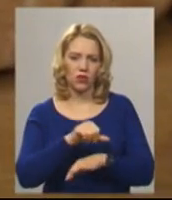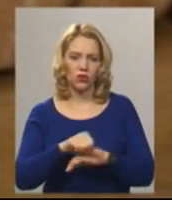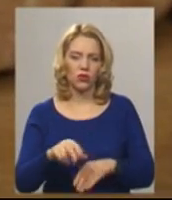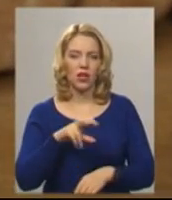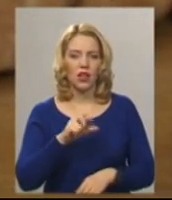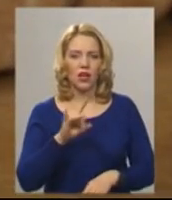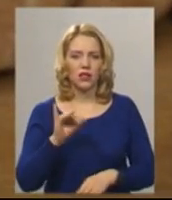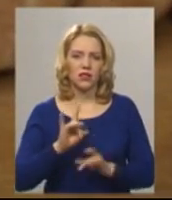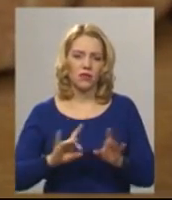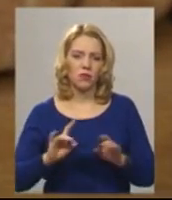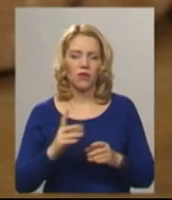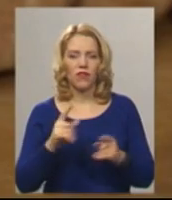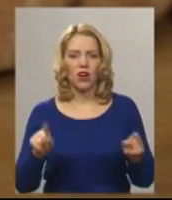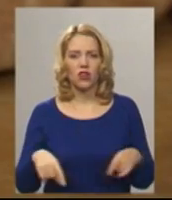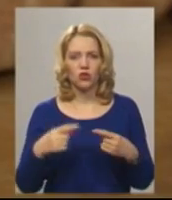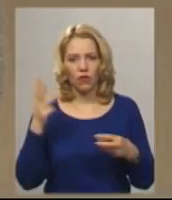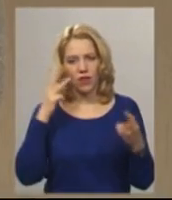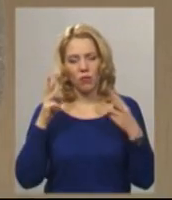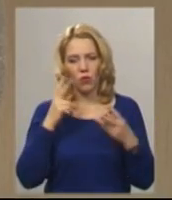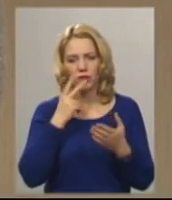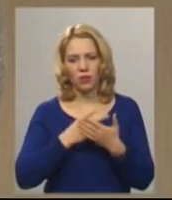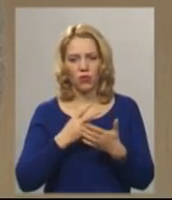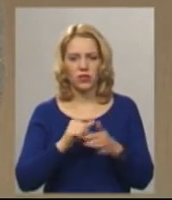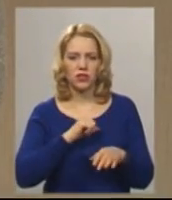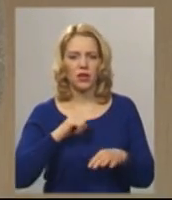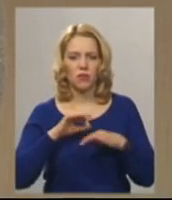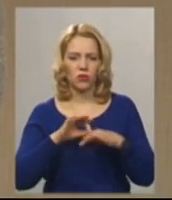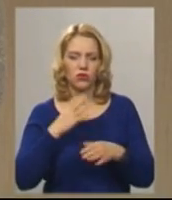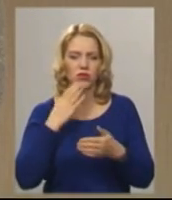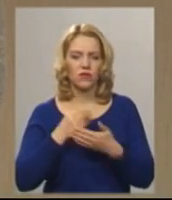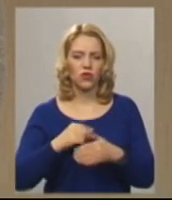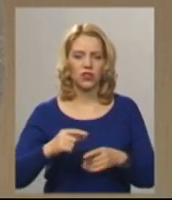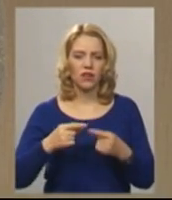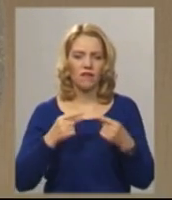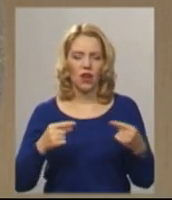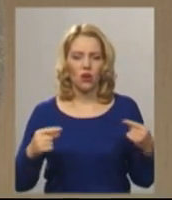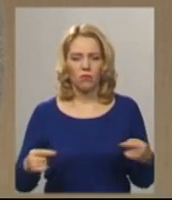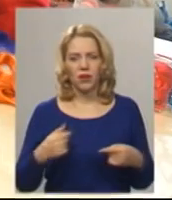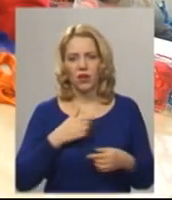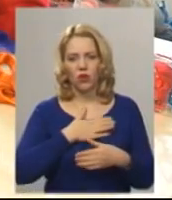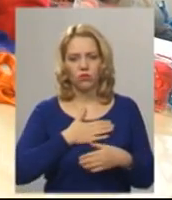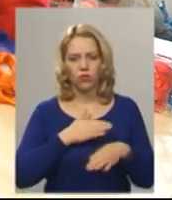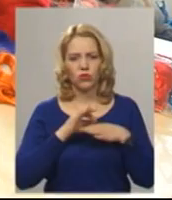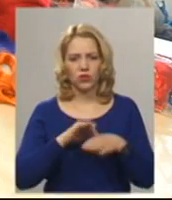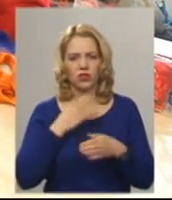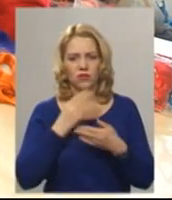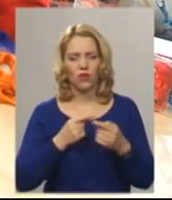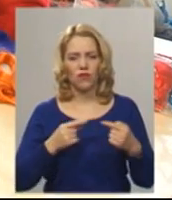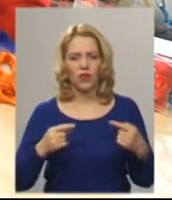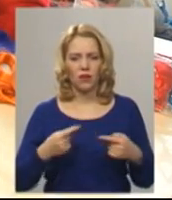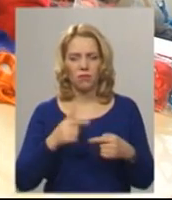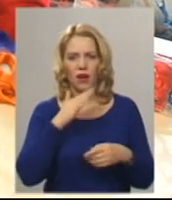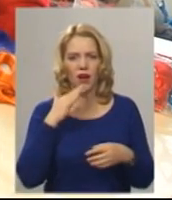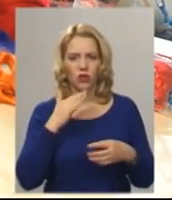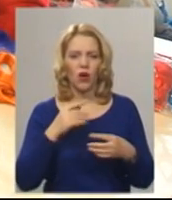розповідає, влаштовувала модні покази своїх колекцій і сама носить свої вироби. Люблю носити свої вироби, ношу багато аксесуарів,